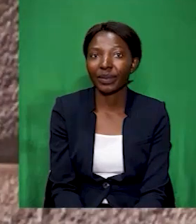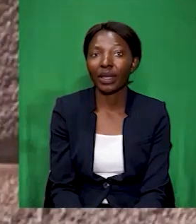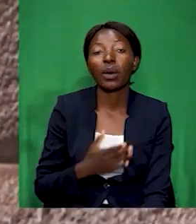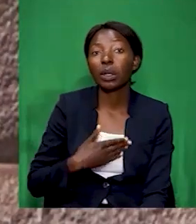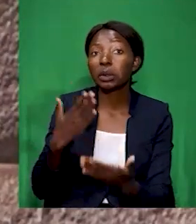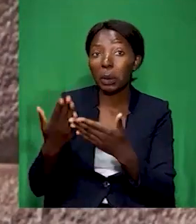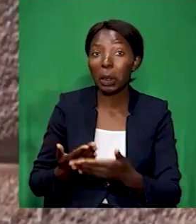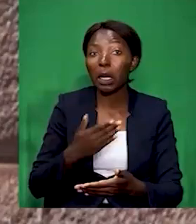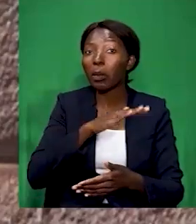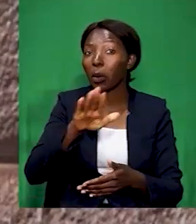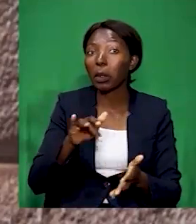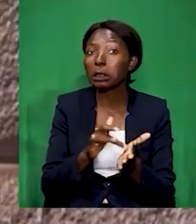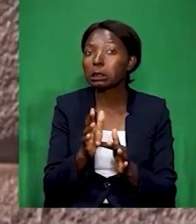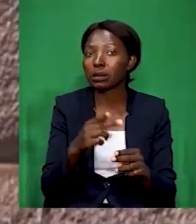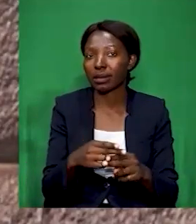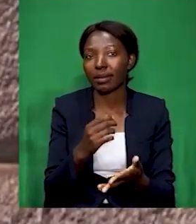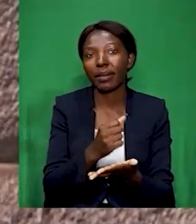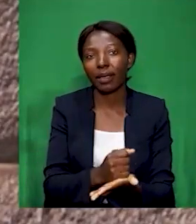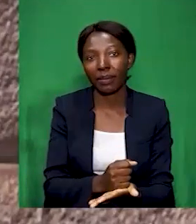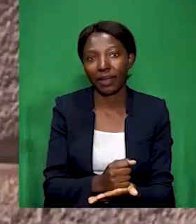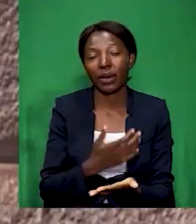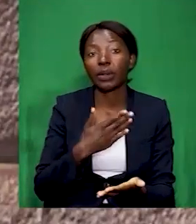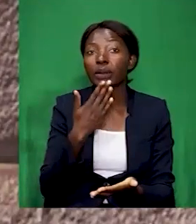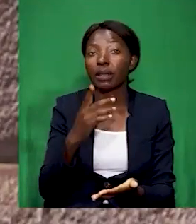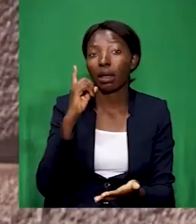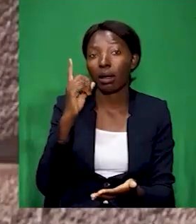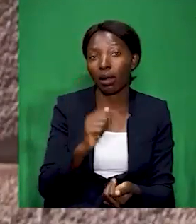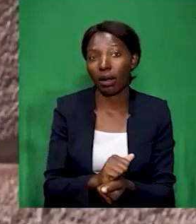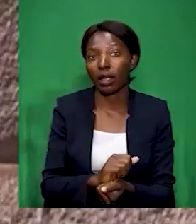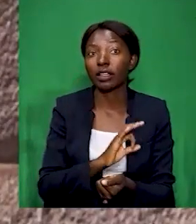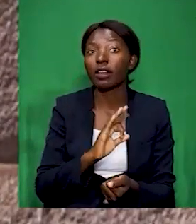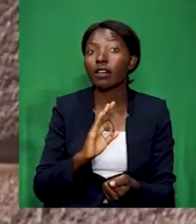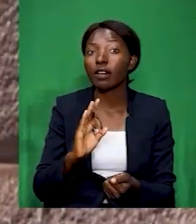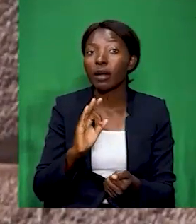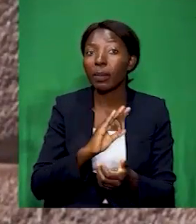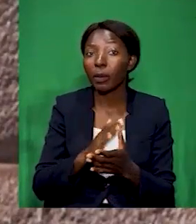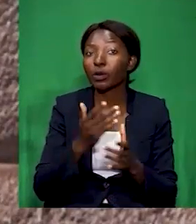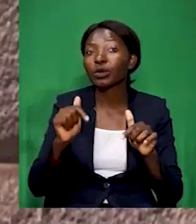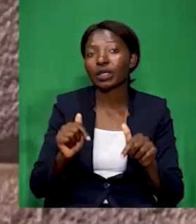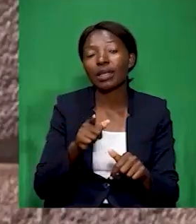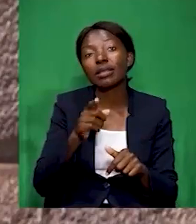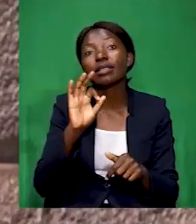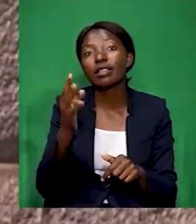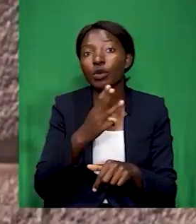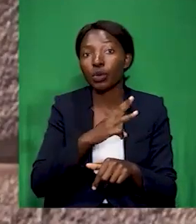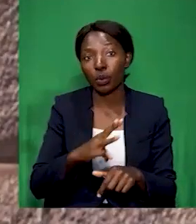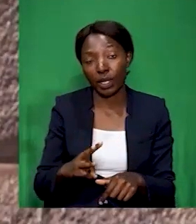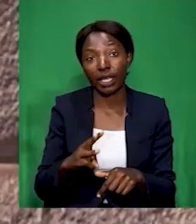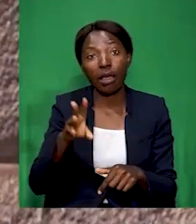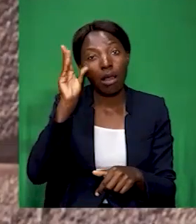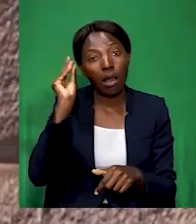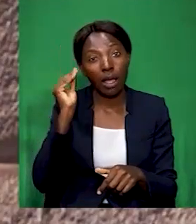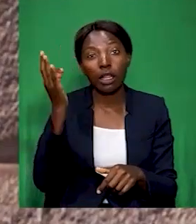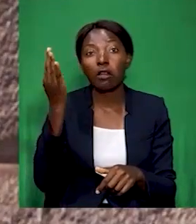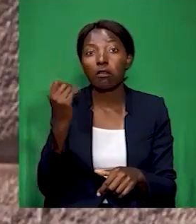Ndoda kwa saimu oseva na mwari mstara Jesu. Amen. Tuda kutenda mwari kuti nasi iwiki rechitatu tichi